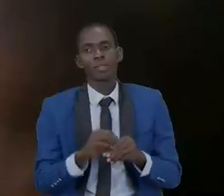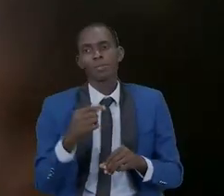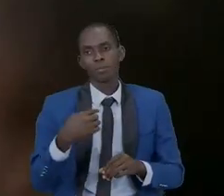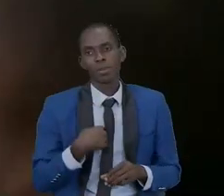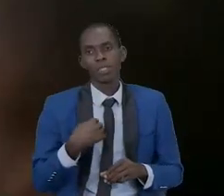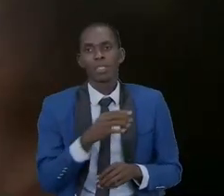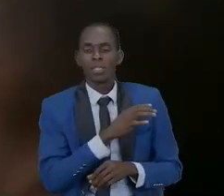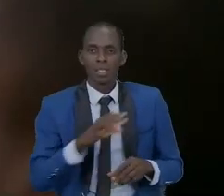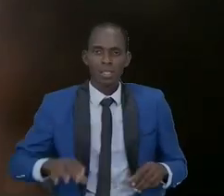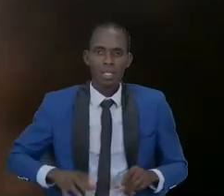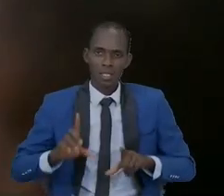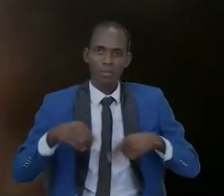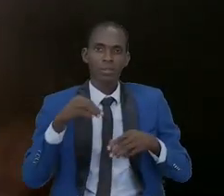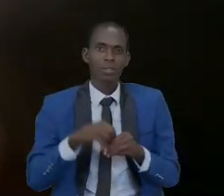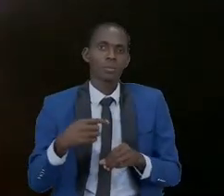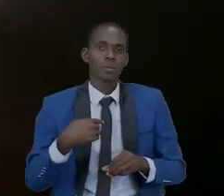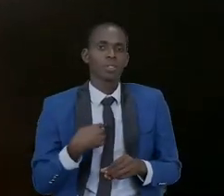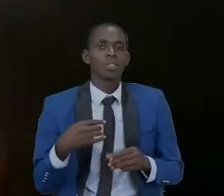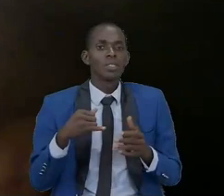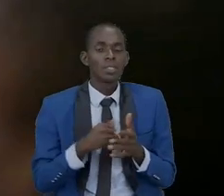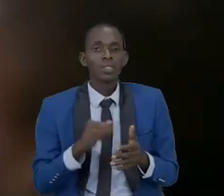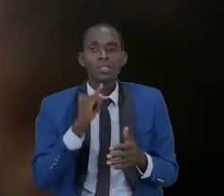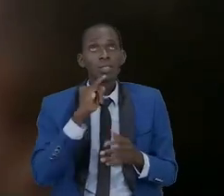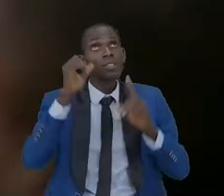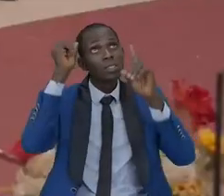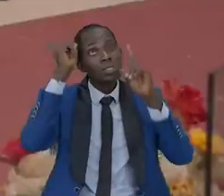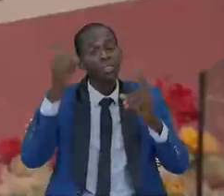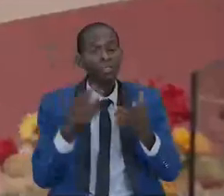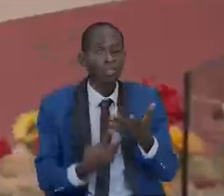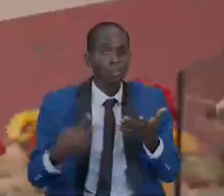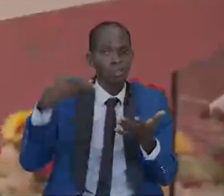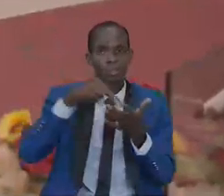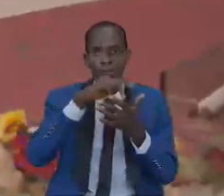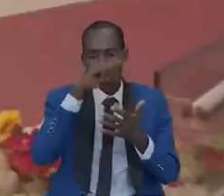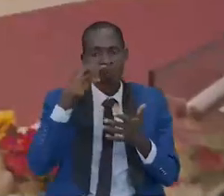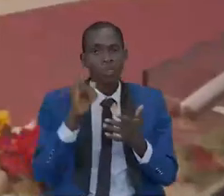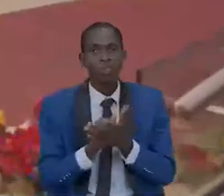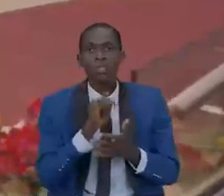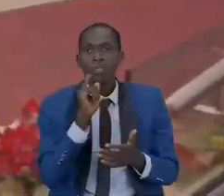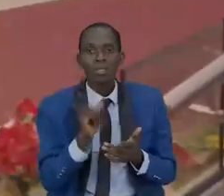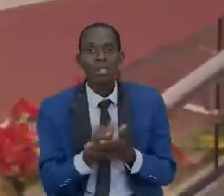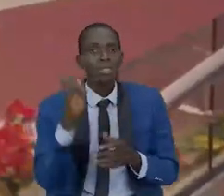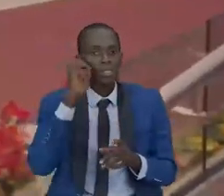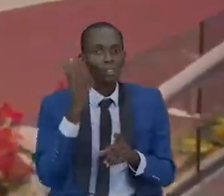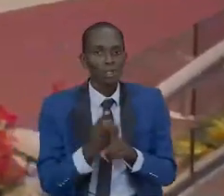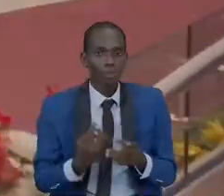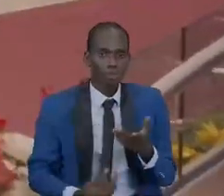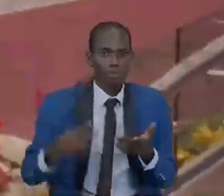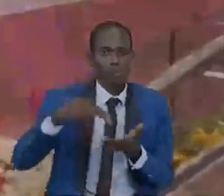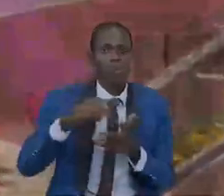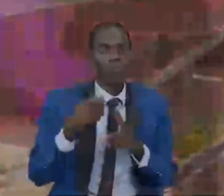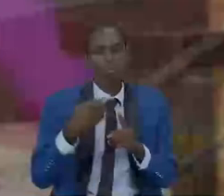moi c'est Chris qui vit à moi sa réservation ce n'est pas que les ressuscité des morts